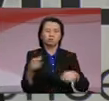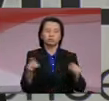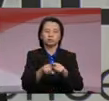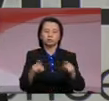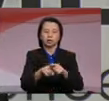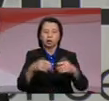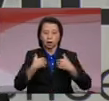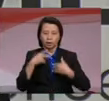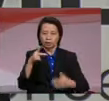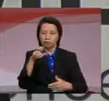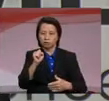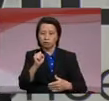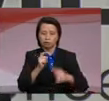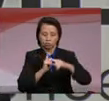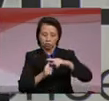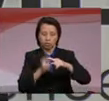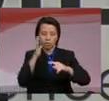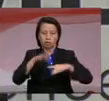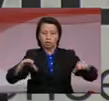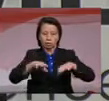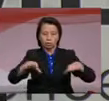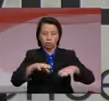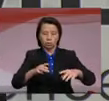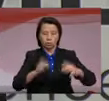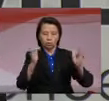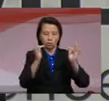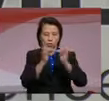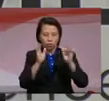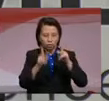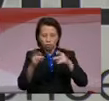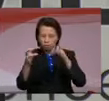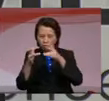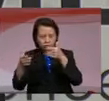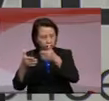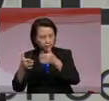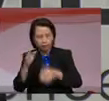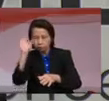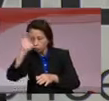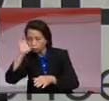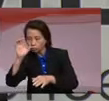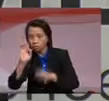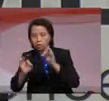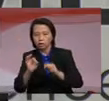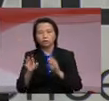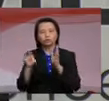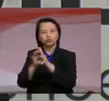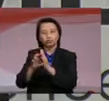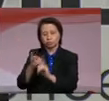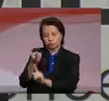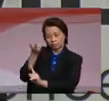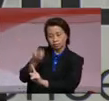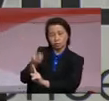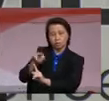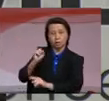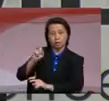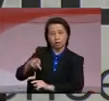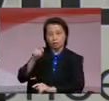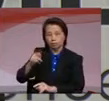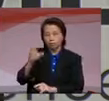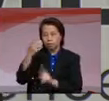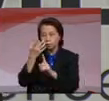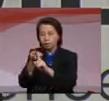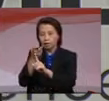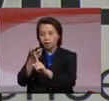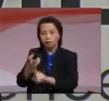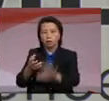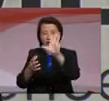juga kalau ada kes positif, kita akan menjalankan contact tracing. Kalau kita lihat jemaah tabligh, kita dapat menjalankan contact tracing